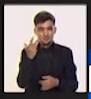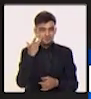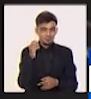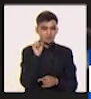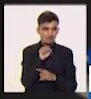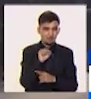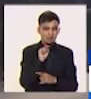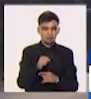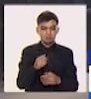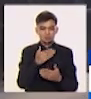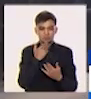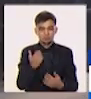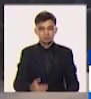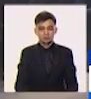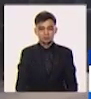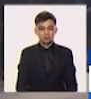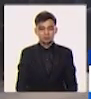кетеді. Хозяева,